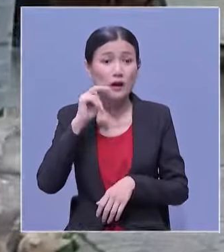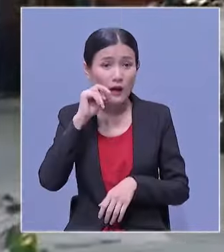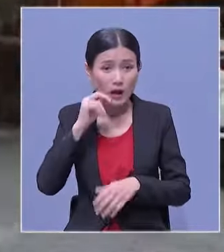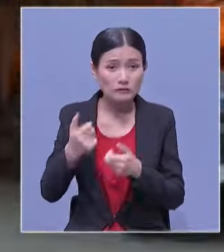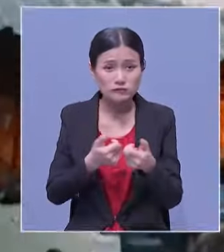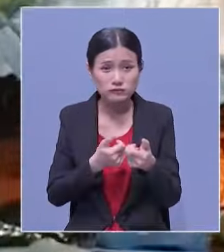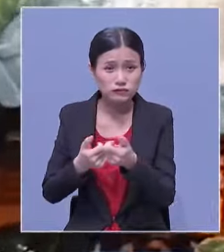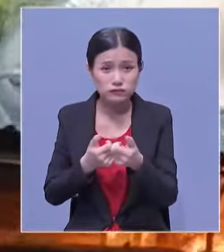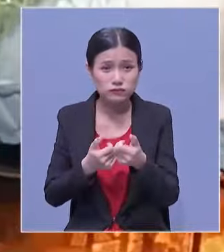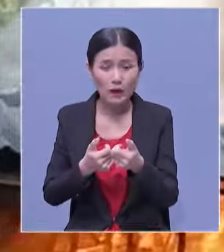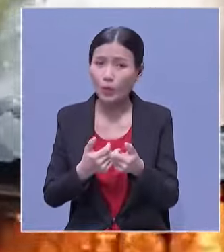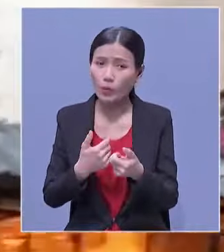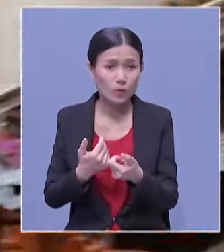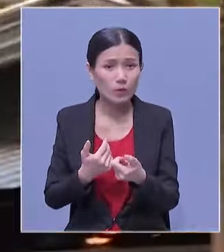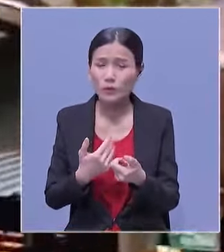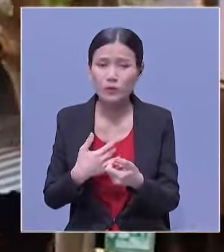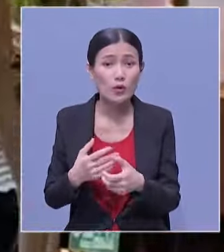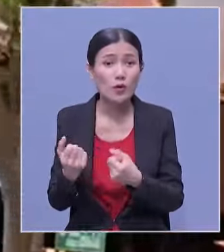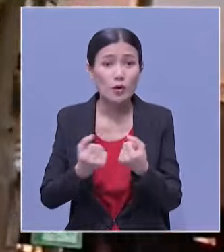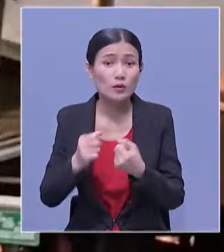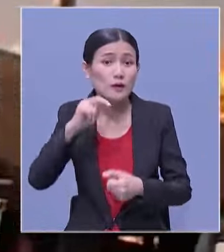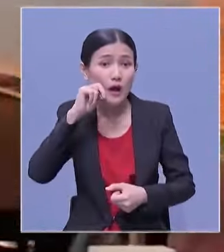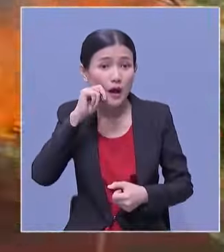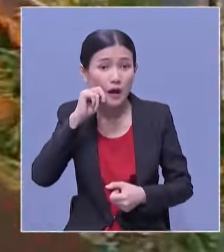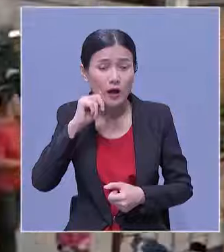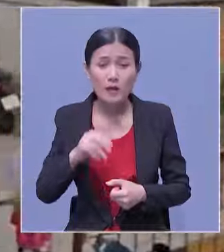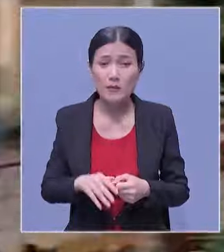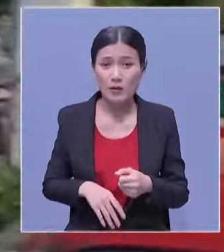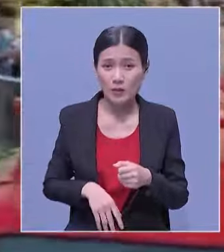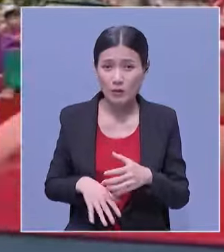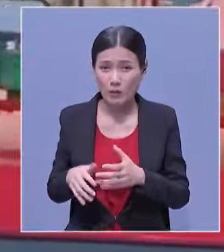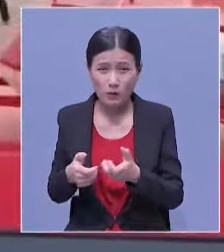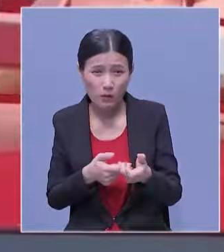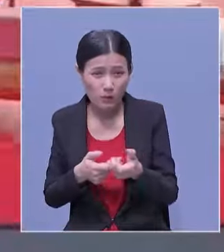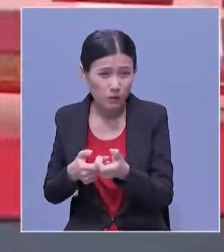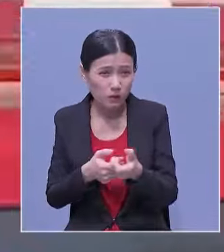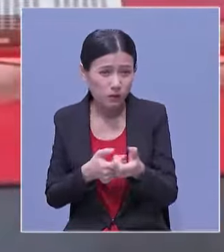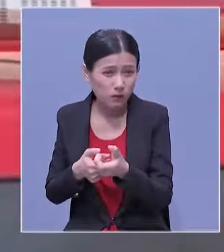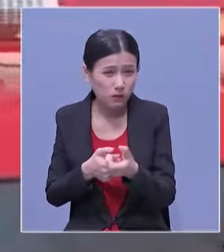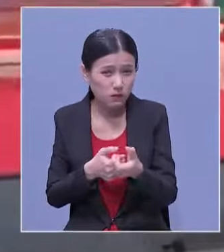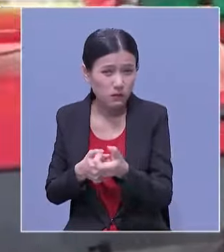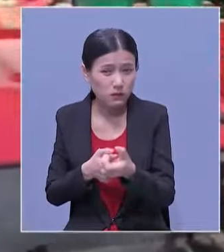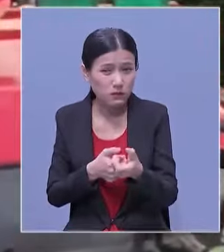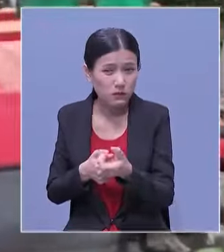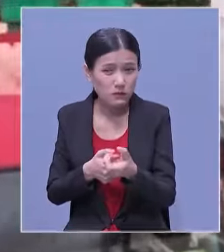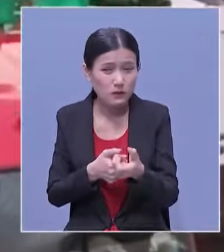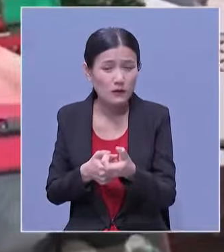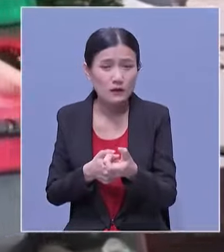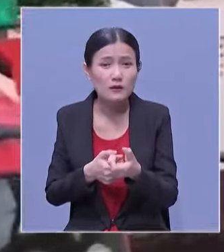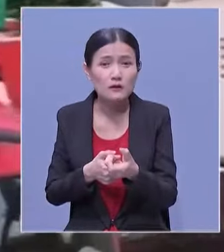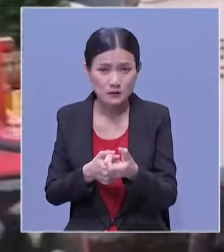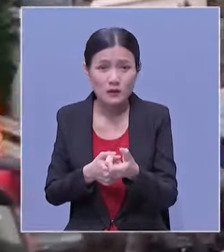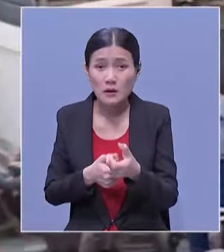ที่มากันนับ10ชีวิตนะคะเอารถบรรทุกน้ำระดมฉีดน้ำสกัดไฟที่กำลังโหมไหม้ในบ้านหลังนี้ซึ่ง